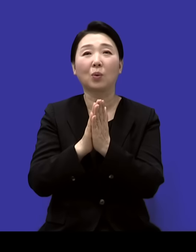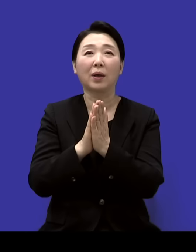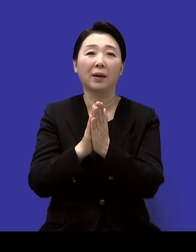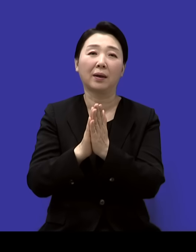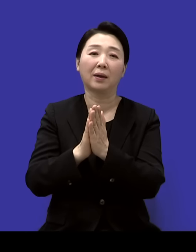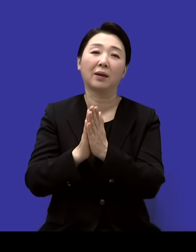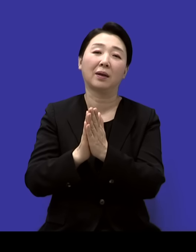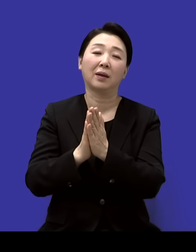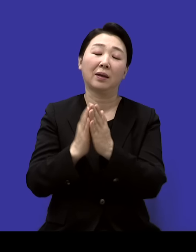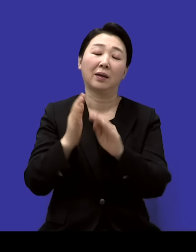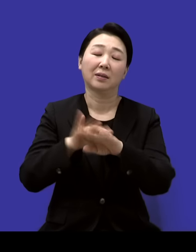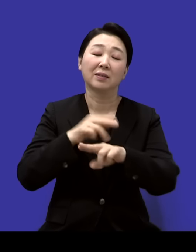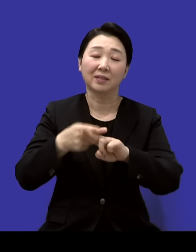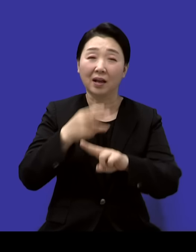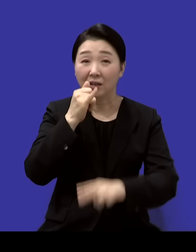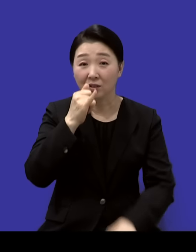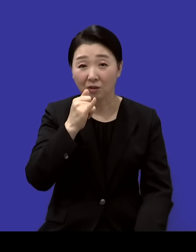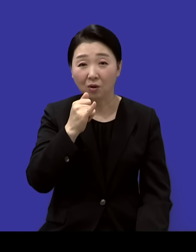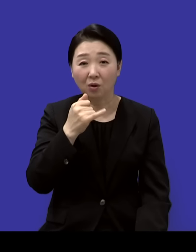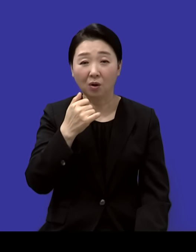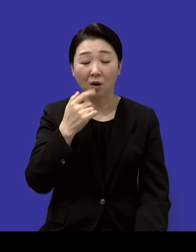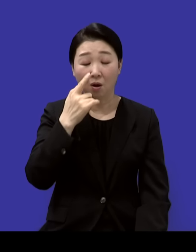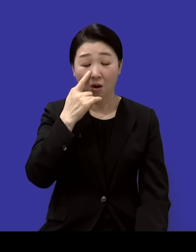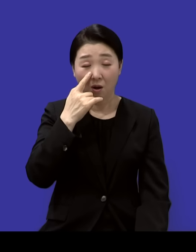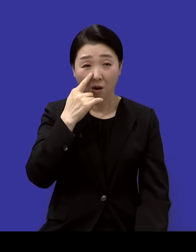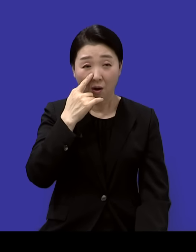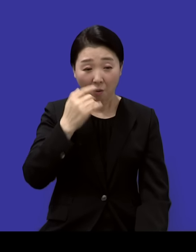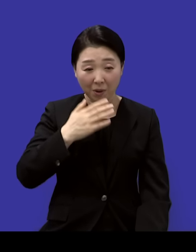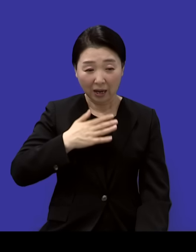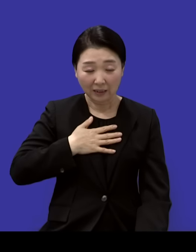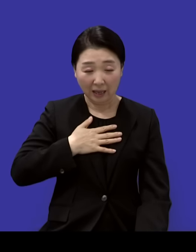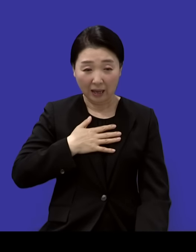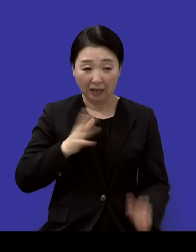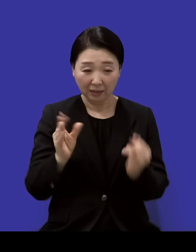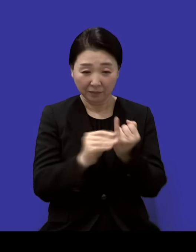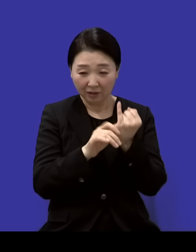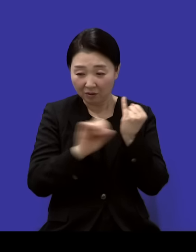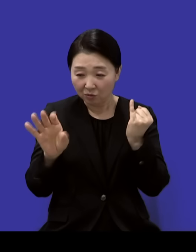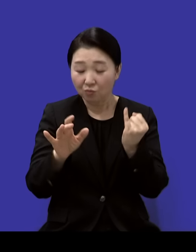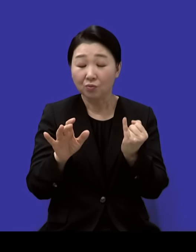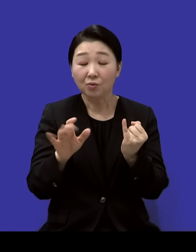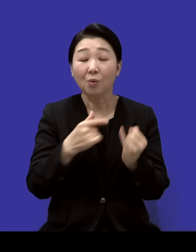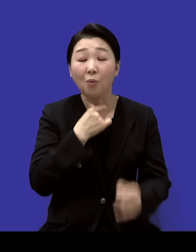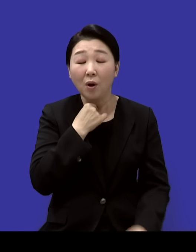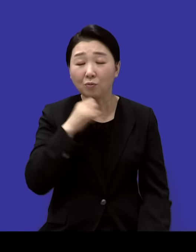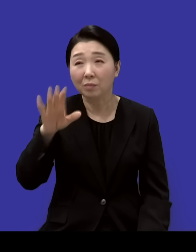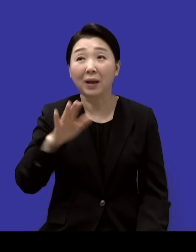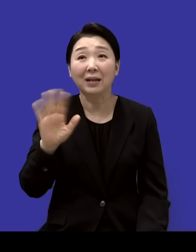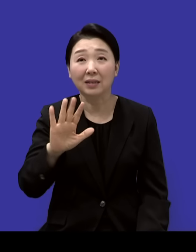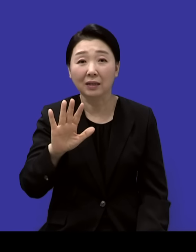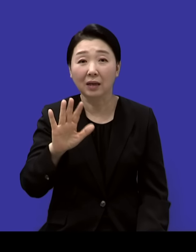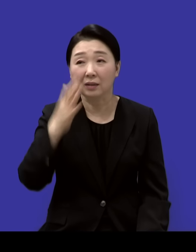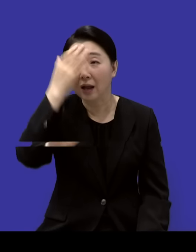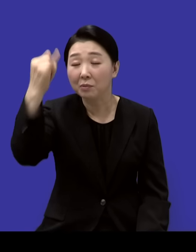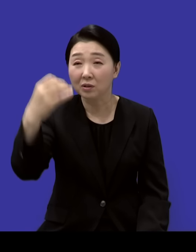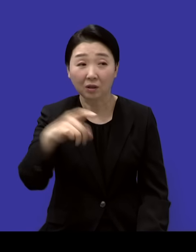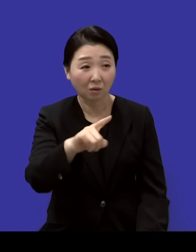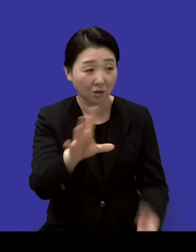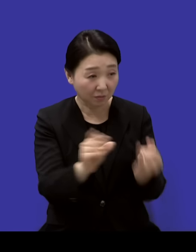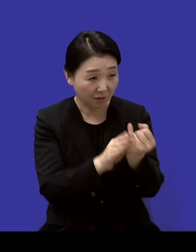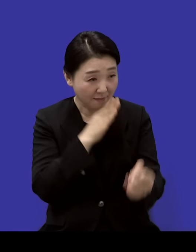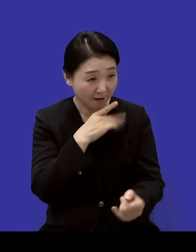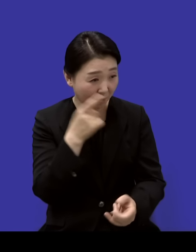우리 엄마가 저를 지우려고 아무에게도 얘기 안 하고 그러고 있었을 때 예. 전화하셔서 너 애기 있지